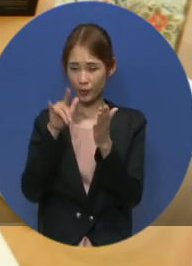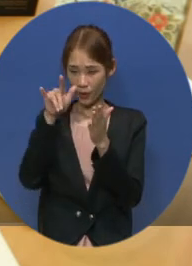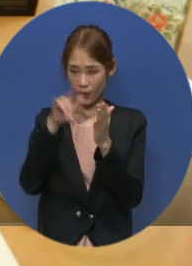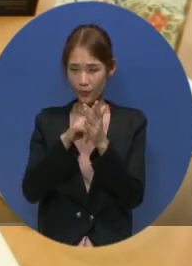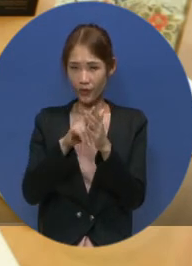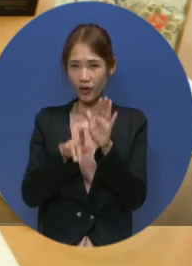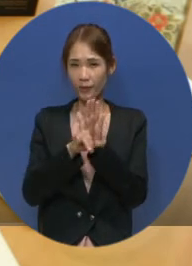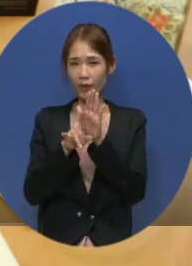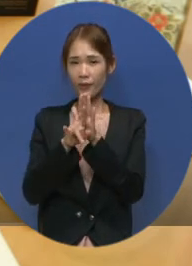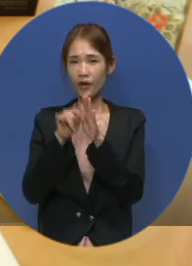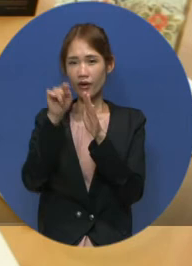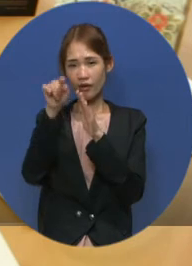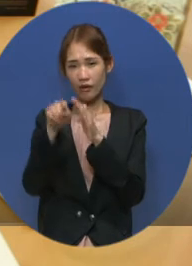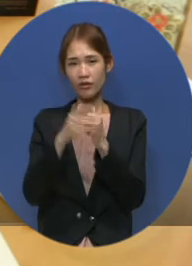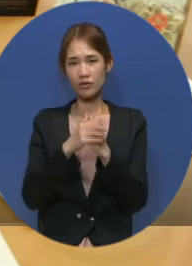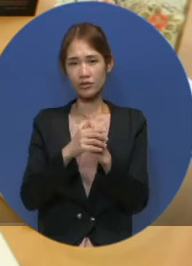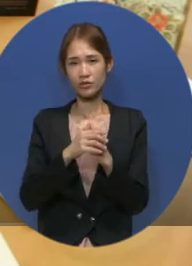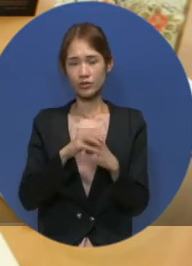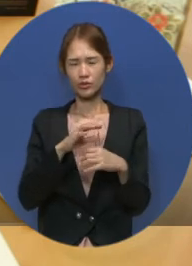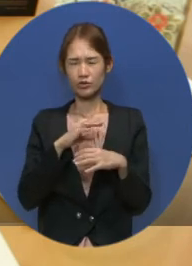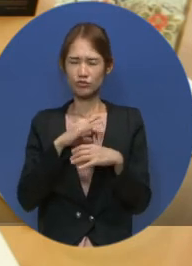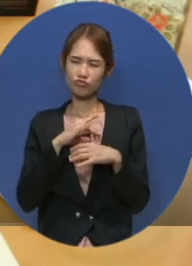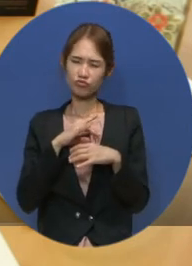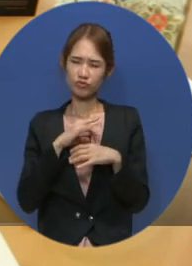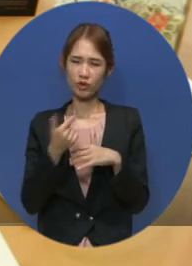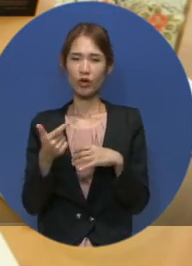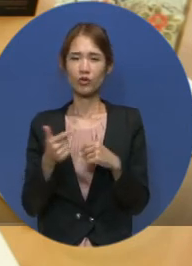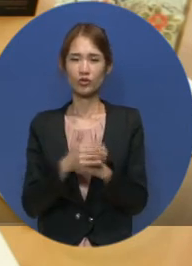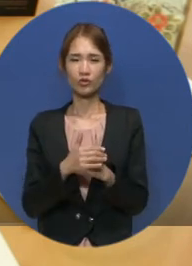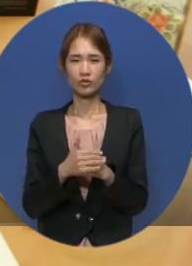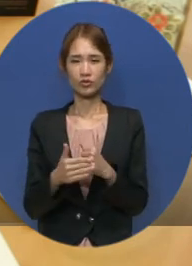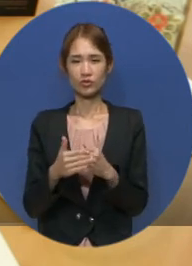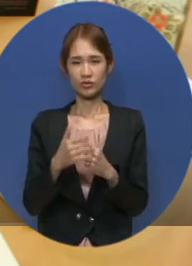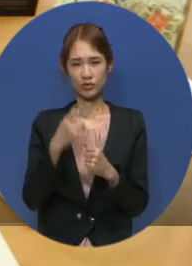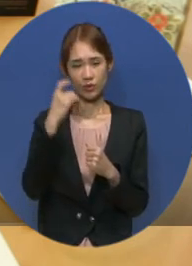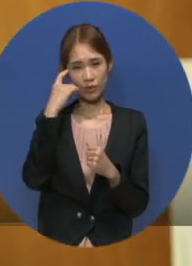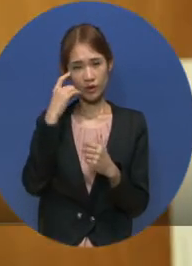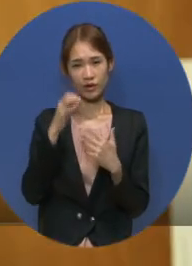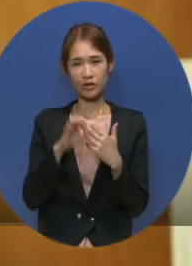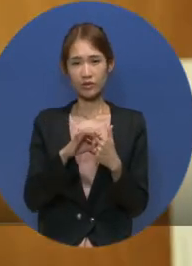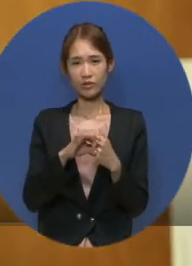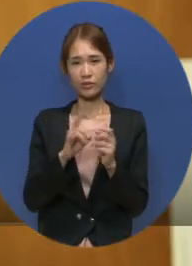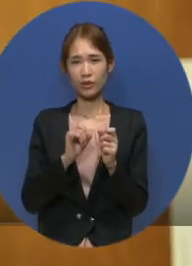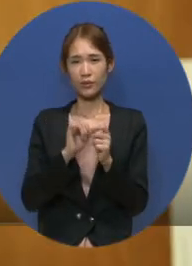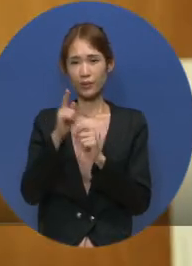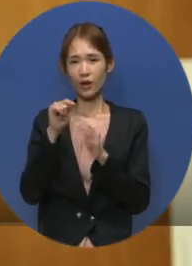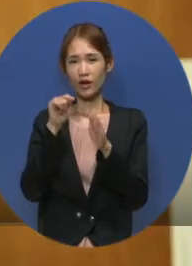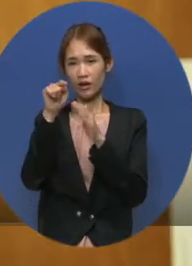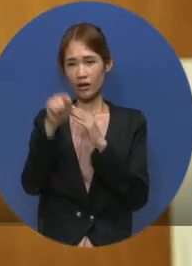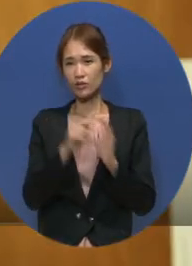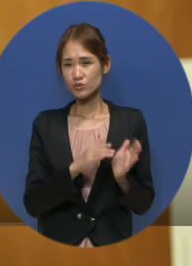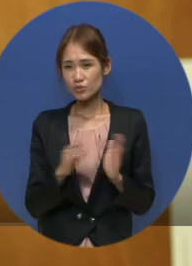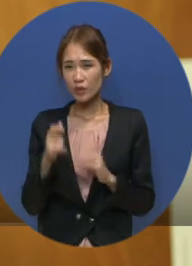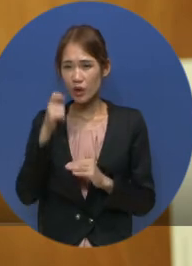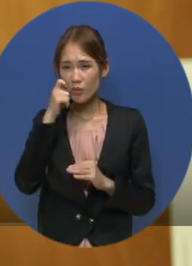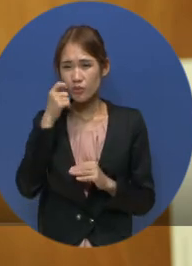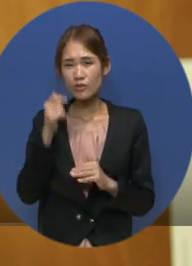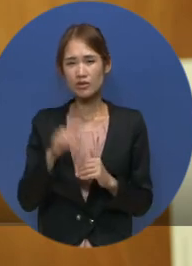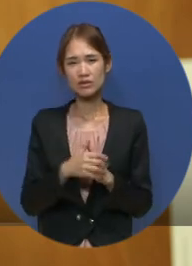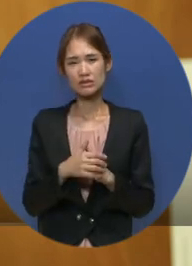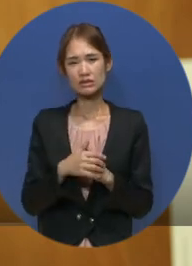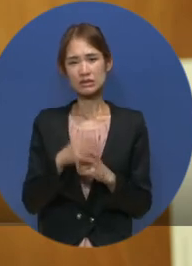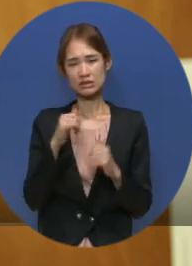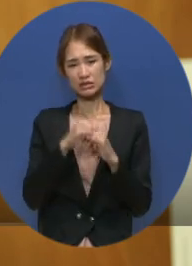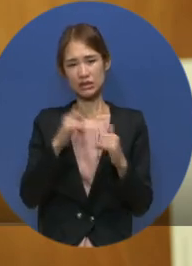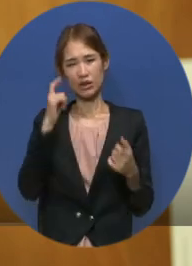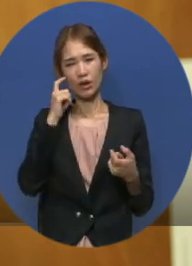박람회를 처음으로 나갔는데요. 사실은 굉장히 좀 두려웠어요. 막 아, 너무 이제 멀리서 가서 준비도 많이 못했는데 좀 너무